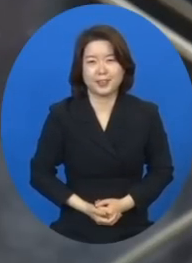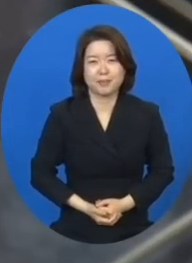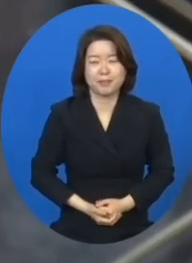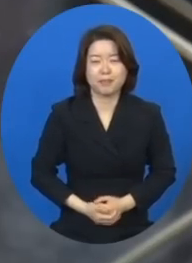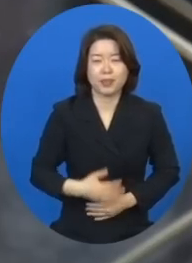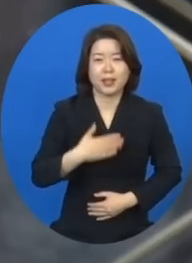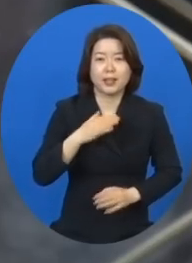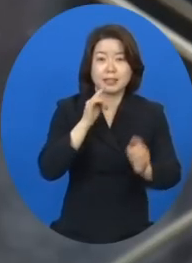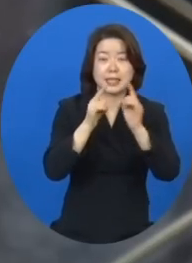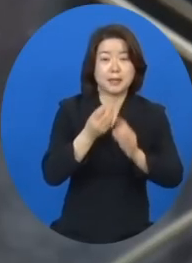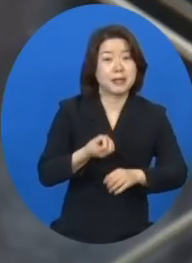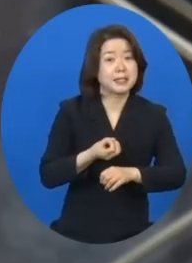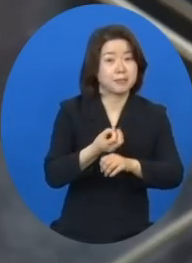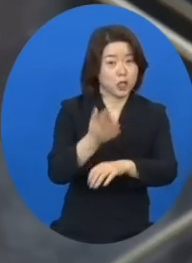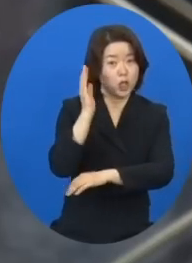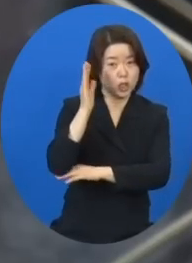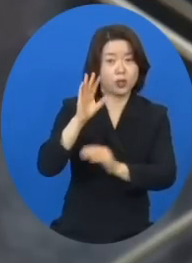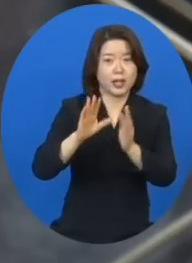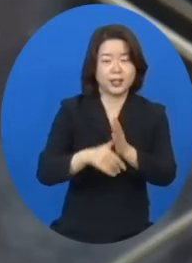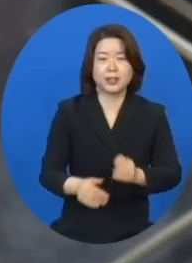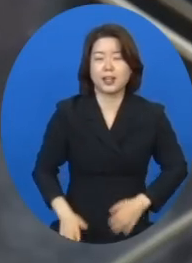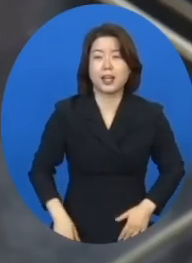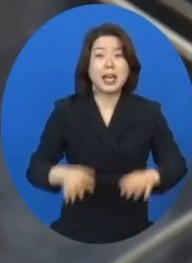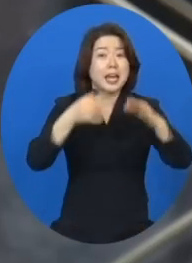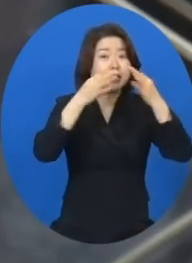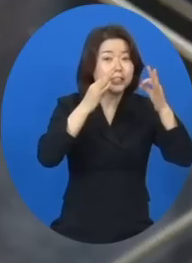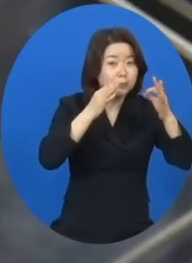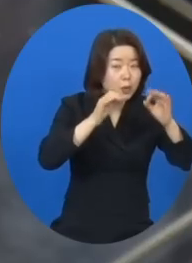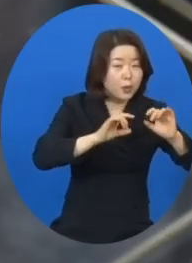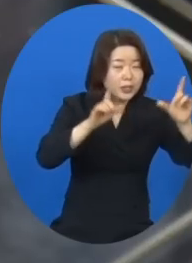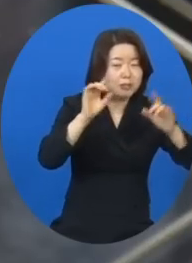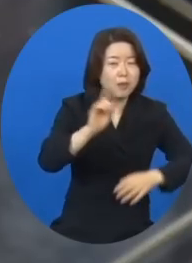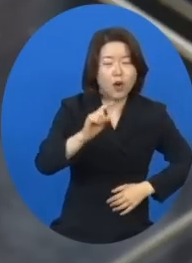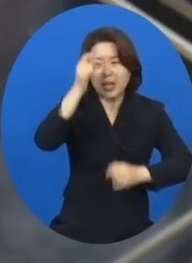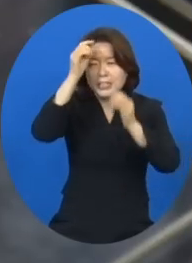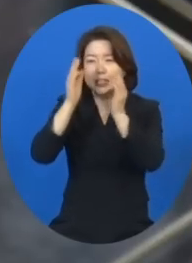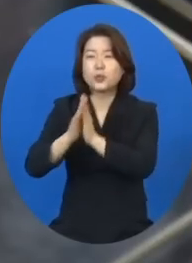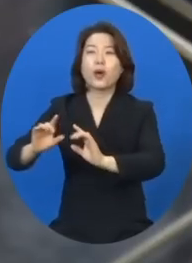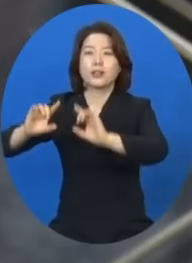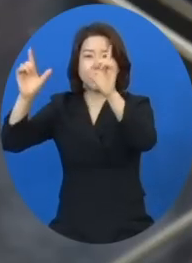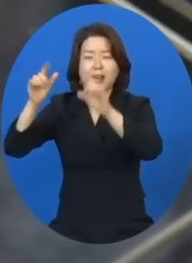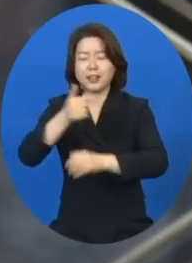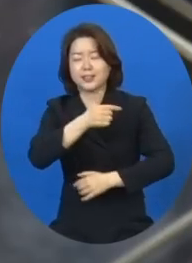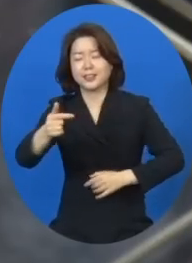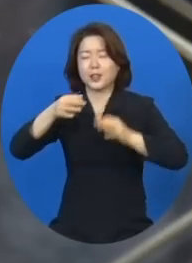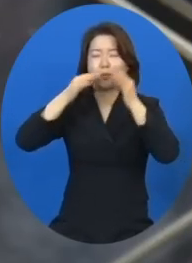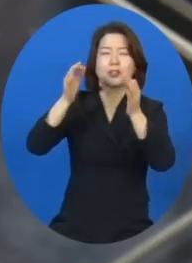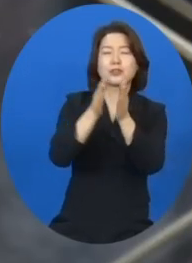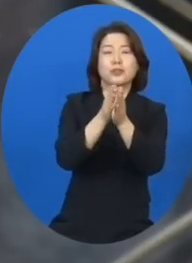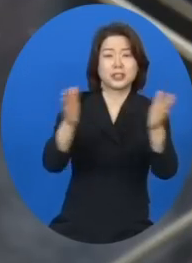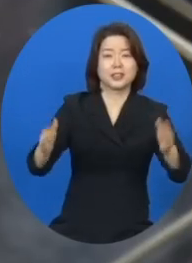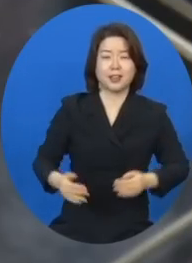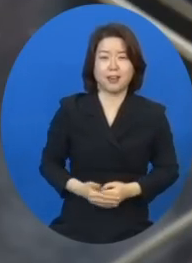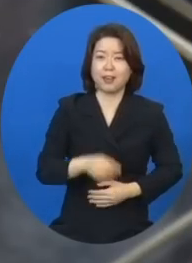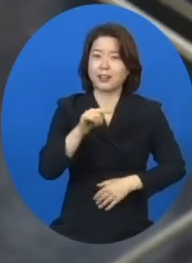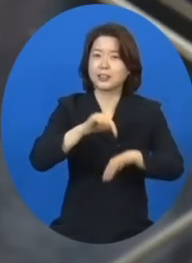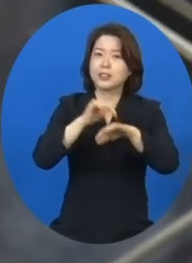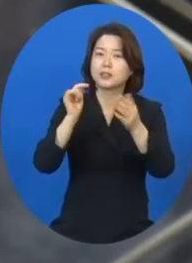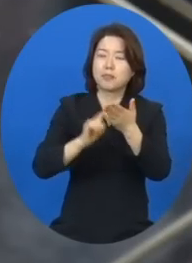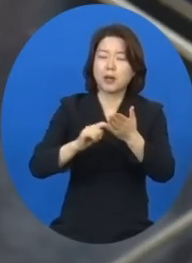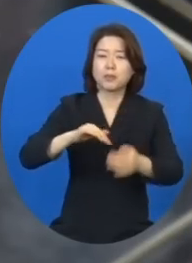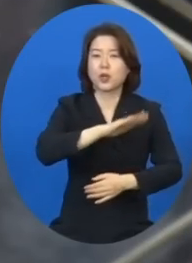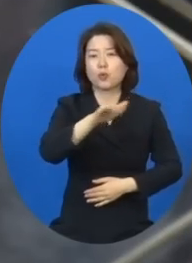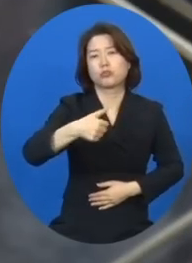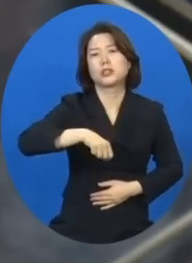제가 말씀을 전할 때마다 금요일은 기도하는 날, 이렇게 크게 외치면서 시작하는데 정말로 그 마음이 우리의